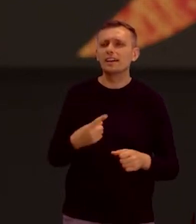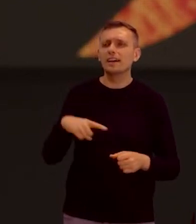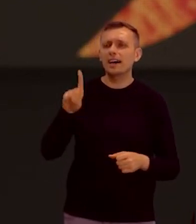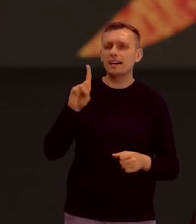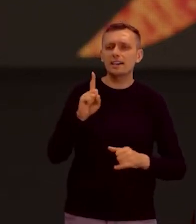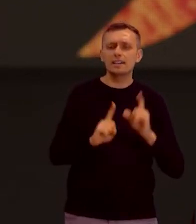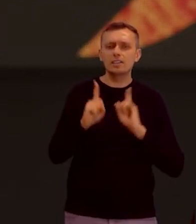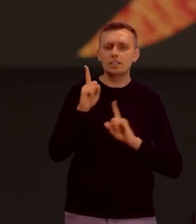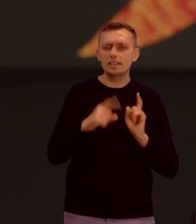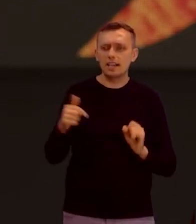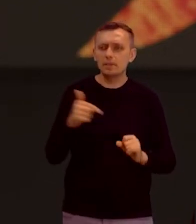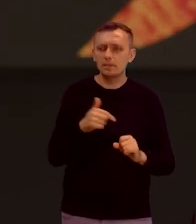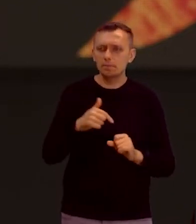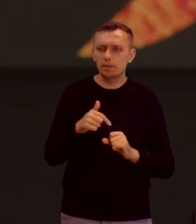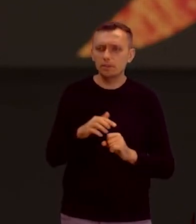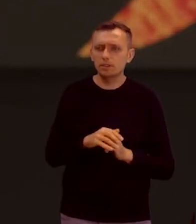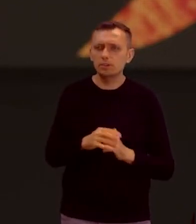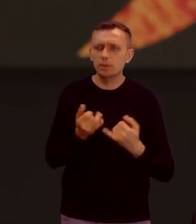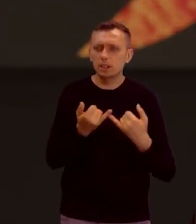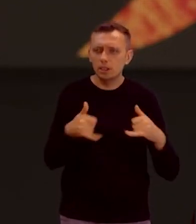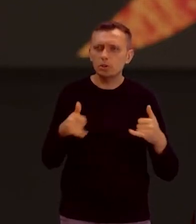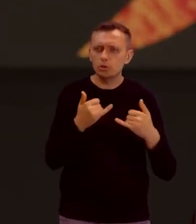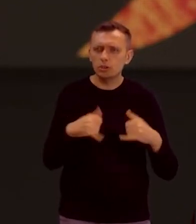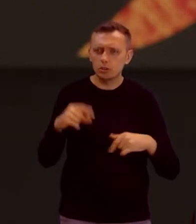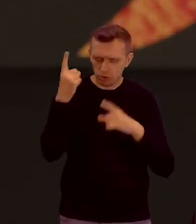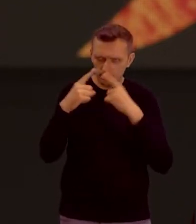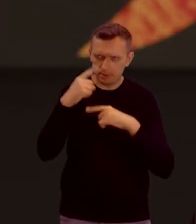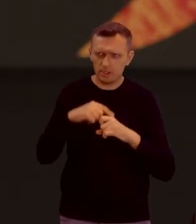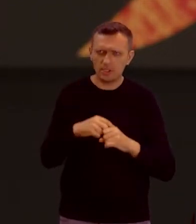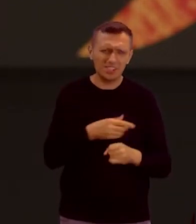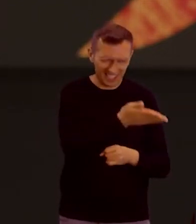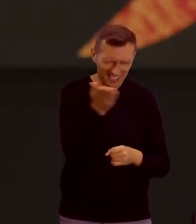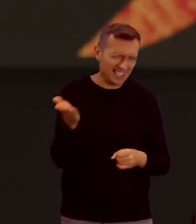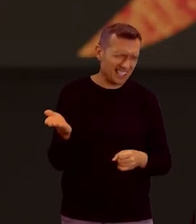powinniśmy myśleć. Zostawiam to jako rzecz do przemyślenia.